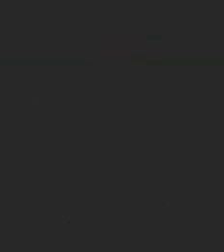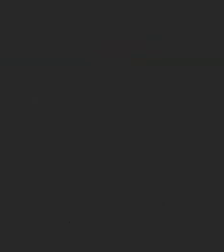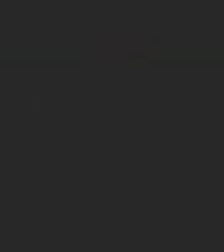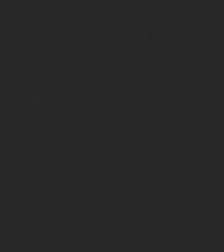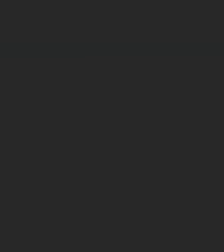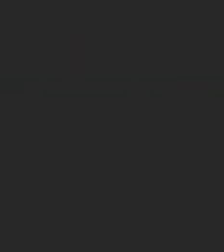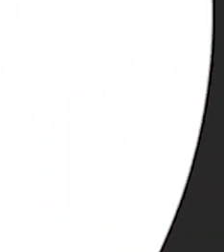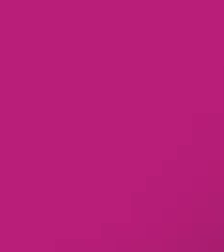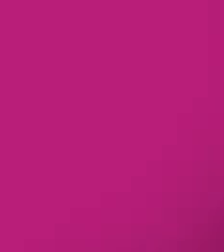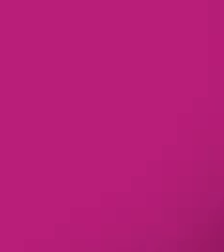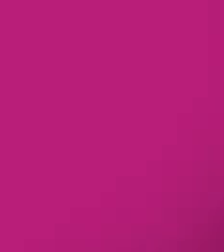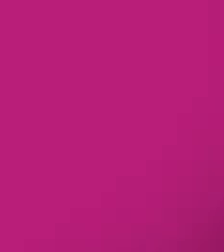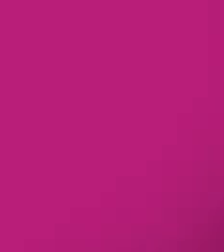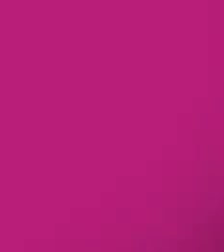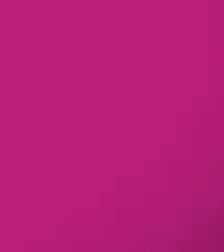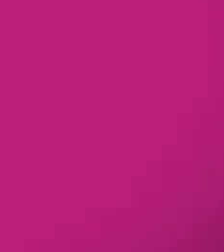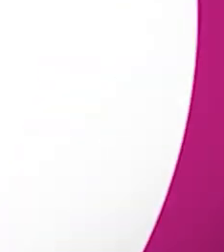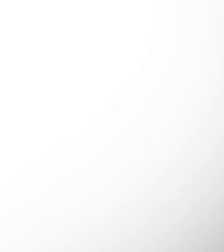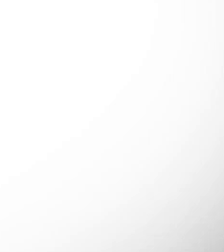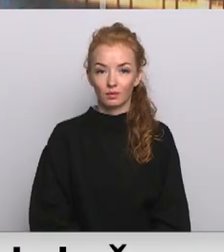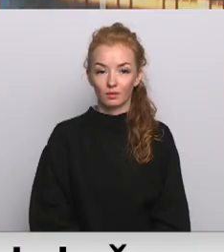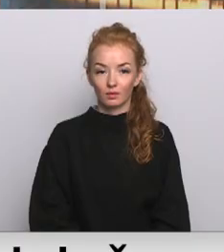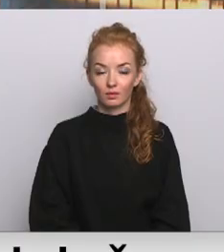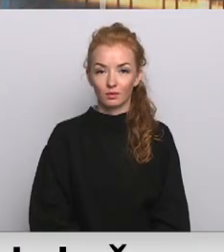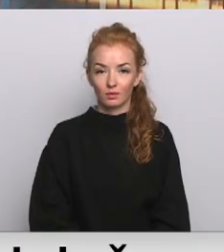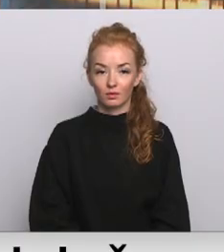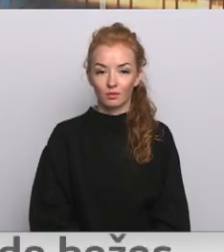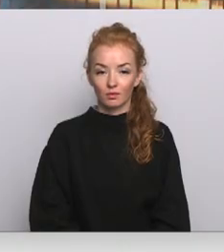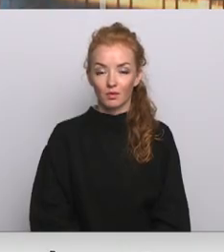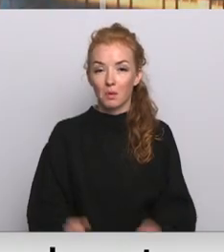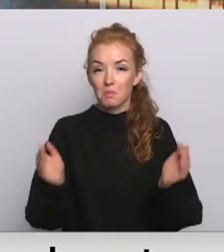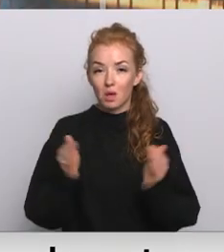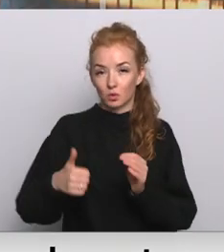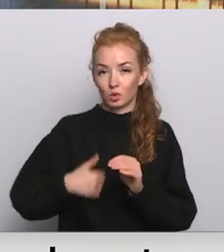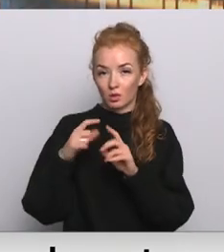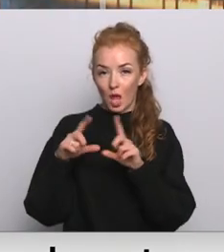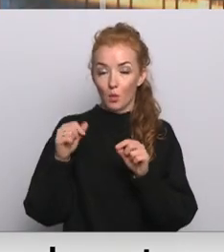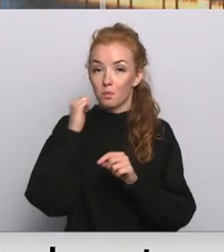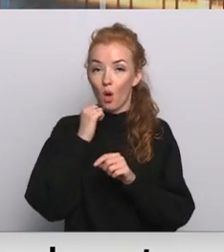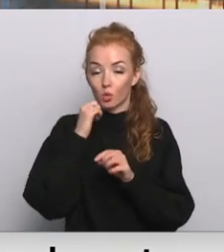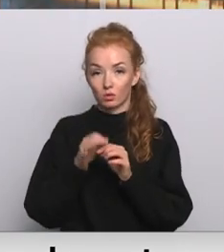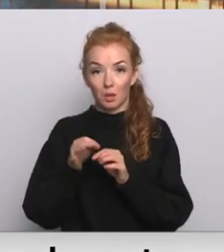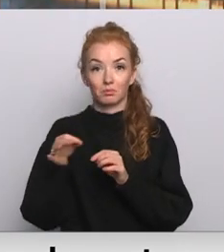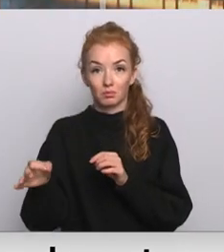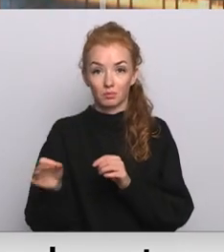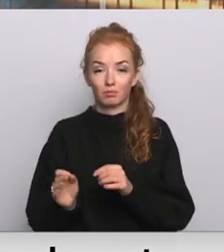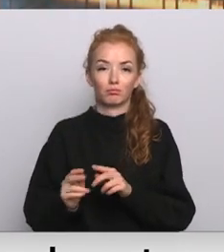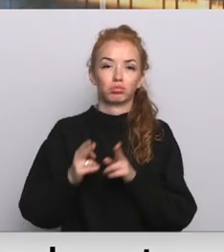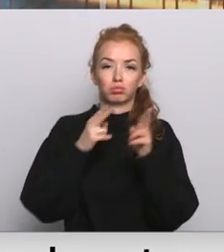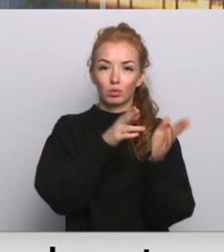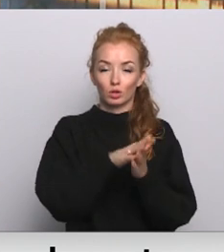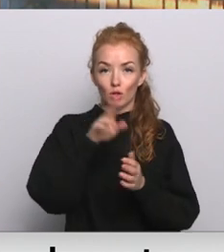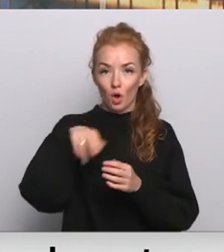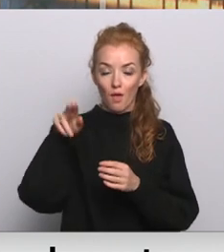Re, viss ēters ir te! No neliela uzņēmuma Bauskas novada Brunavas pagastā uz Norvēģiju